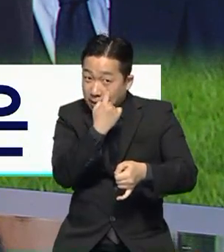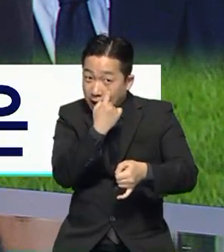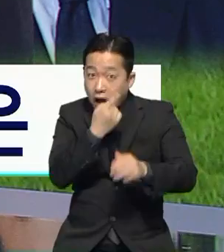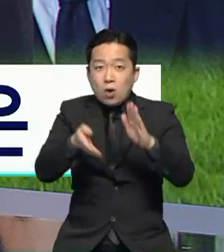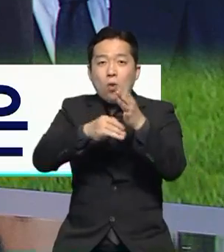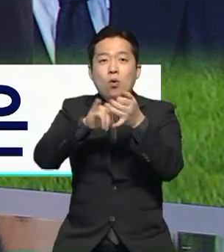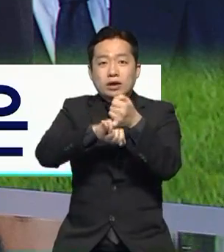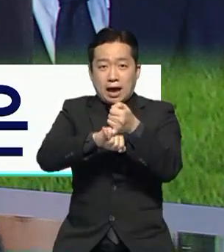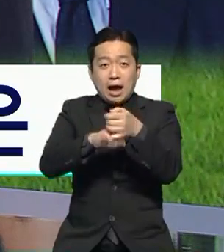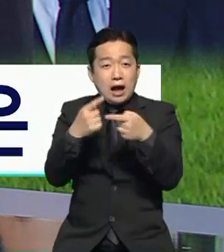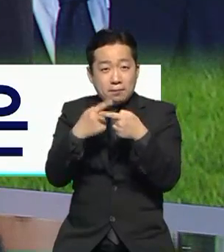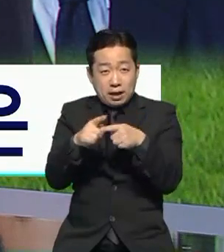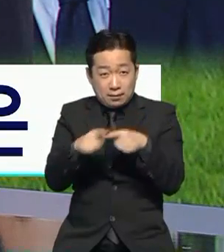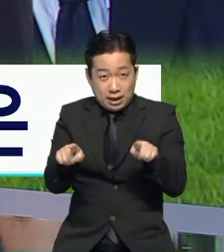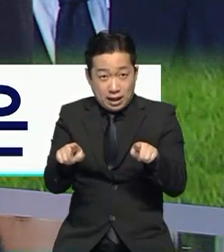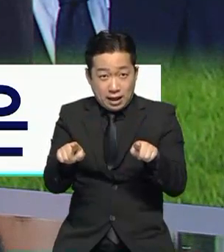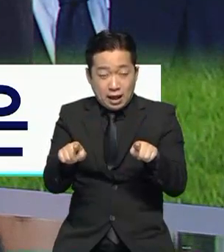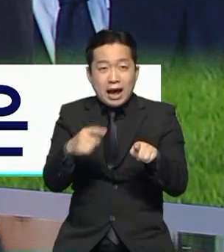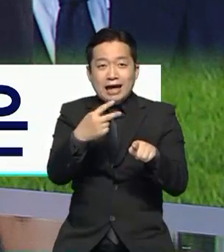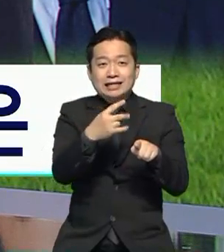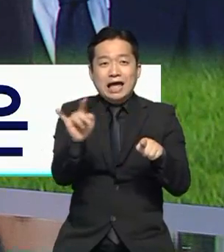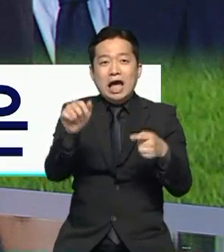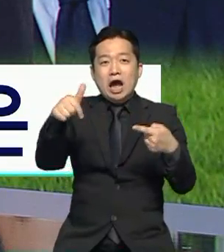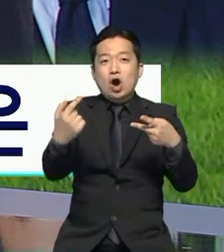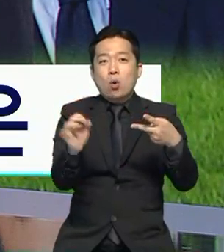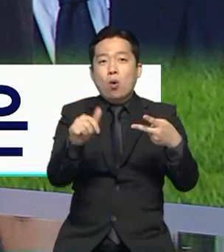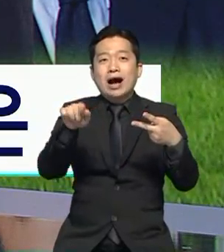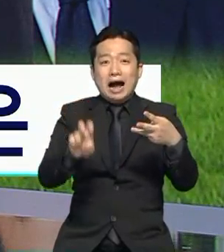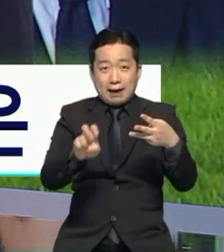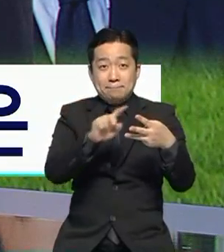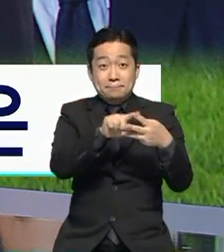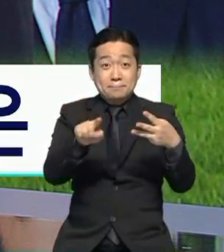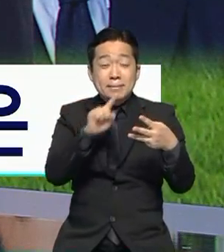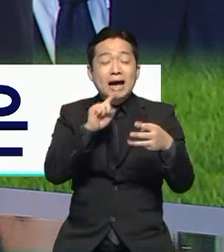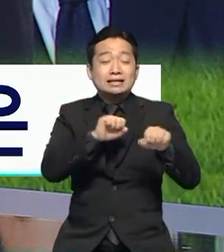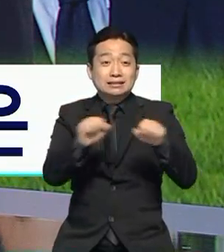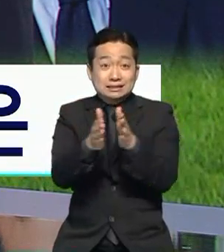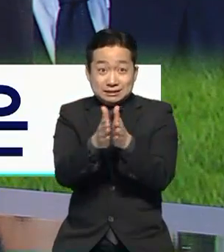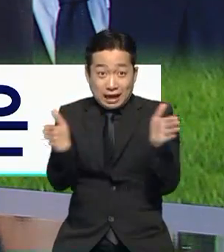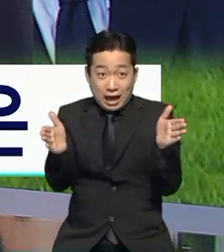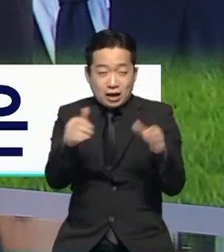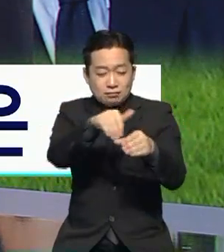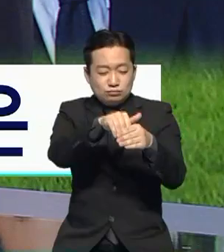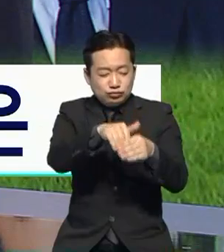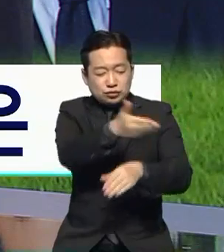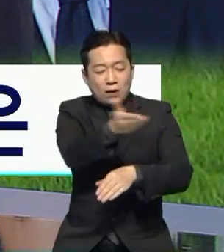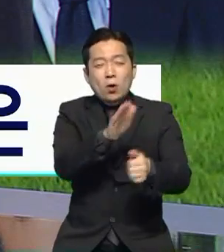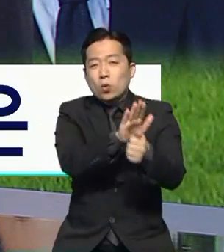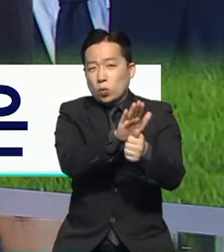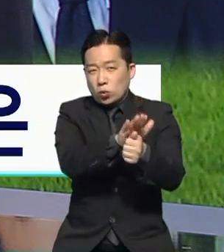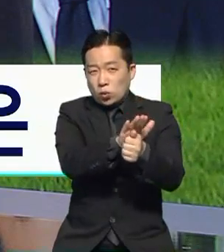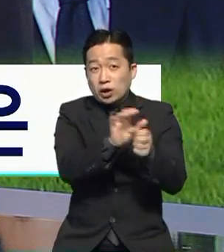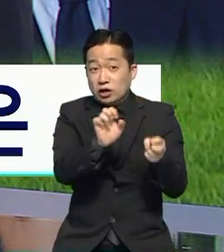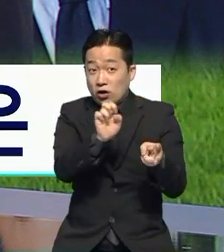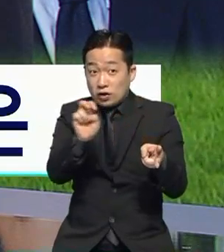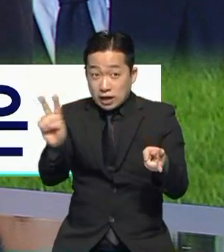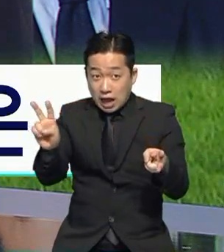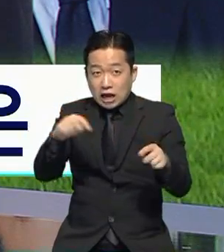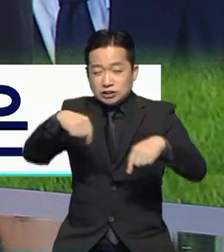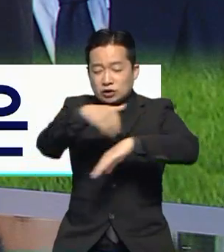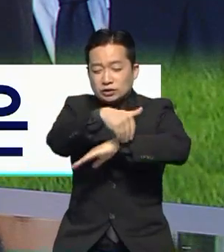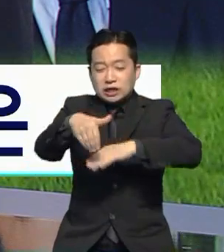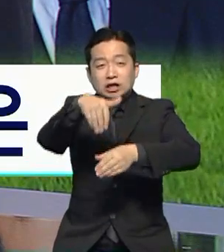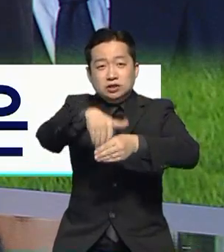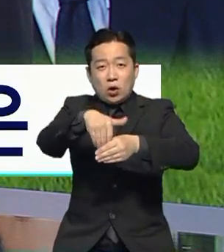대선 공약 감별사, 이른바 대공감을 시작합니다. 유권자들의 선택을 돕고 또 여야 모두에게 정책